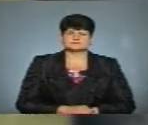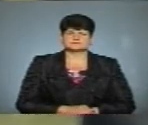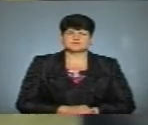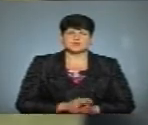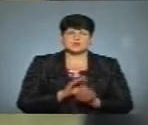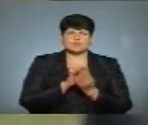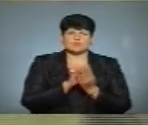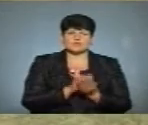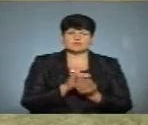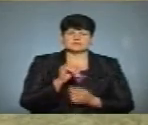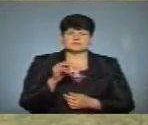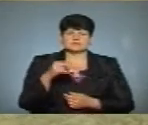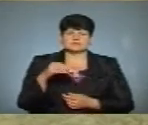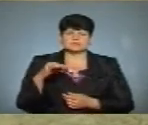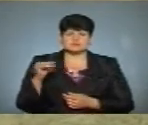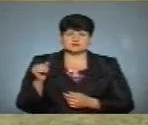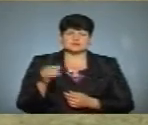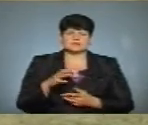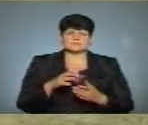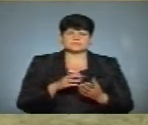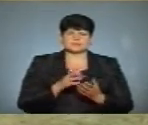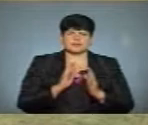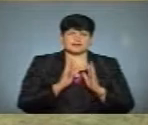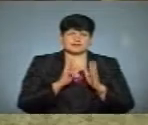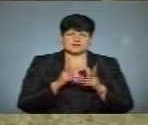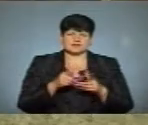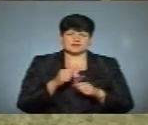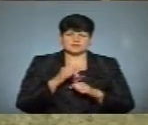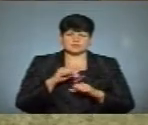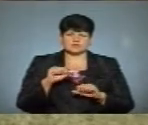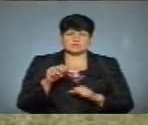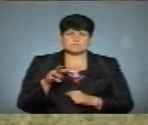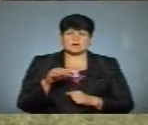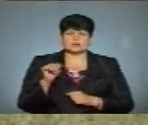Поховали Івана Дедюха на Алеї Героїв на Миколинецькому кладовищі.